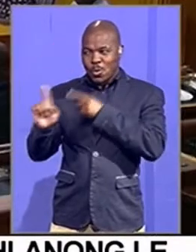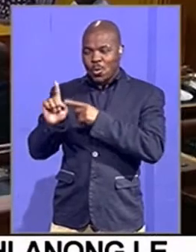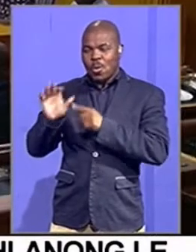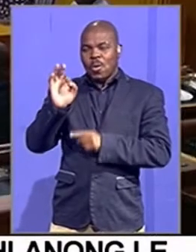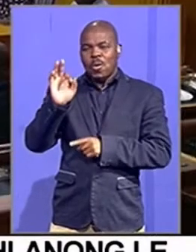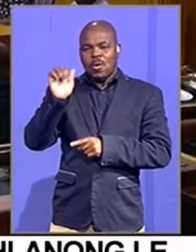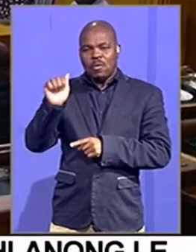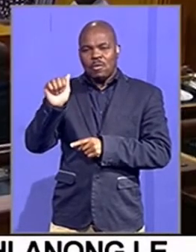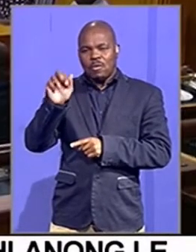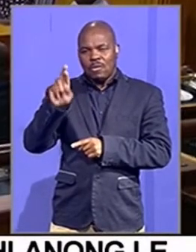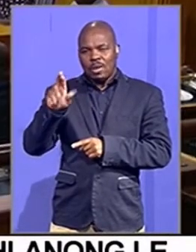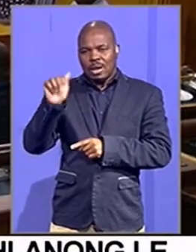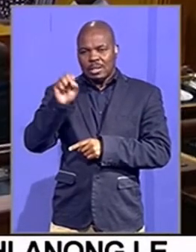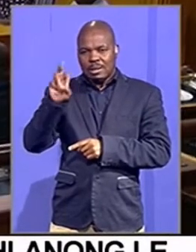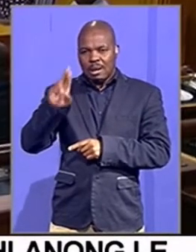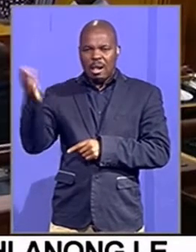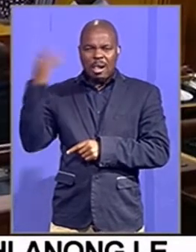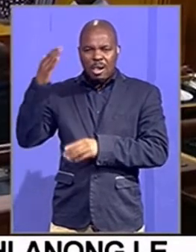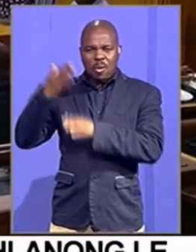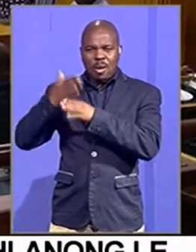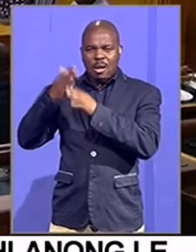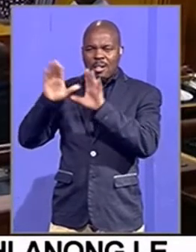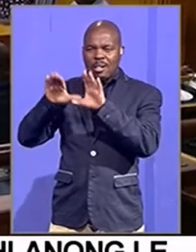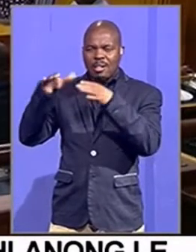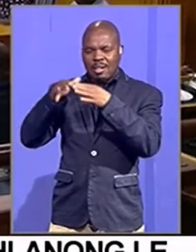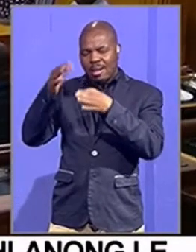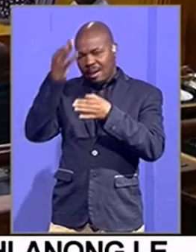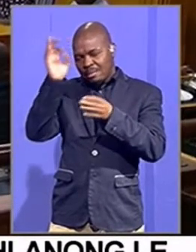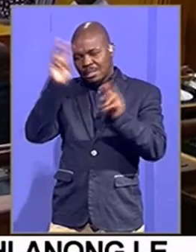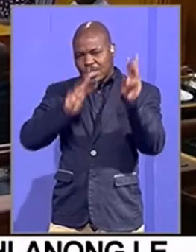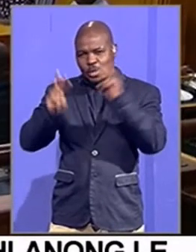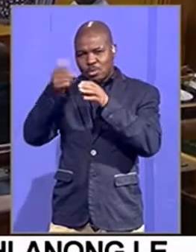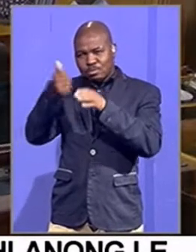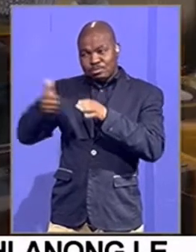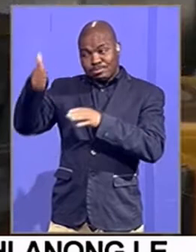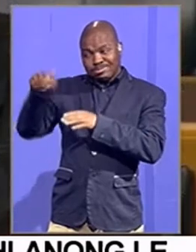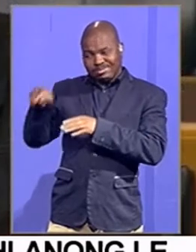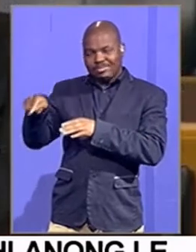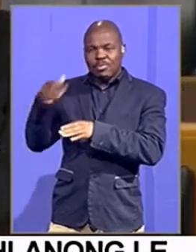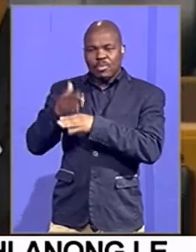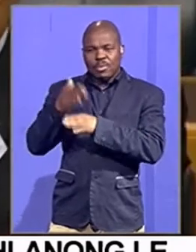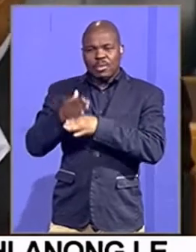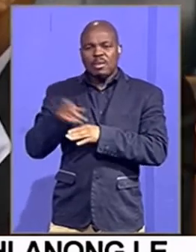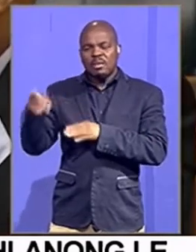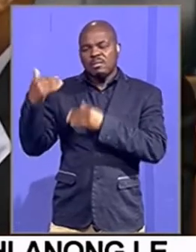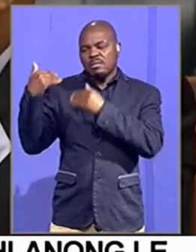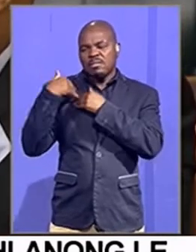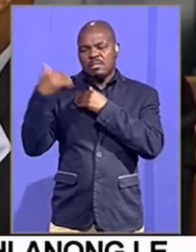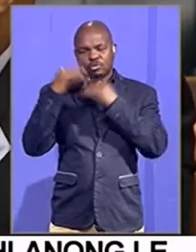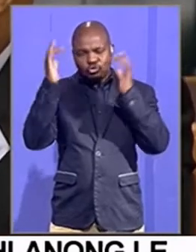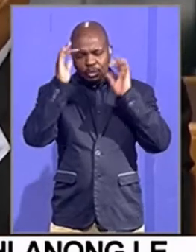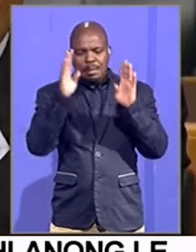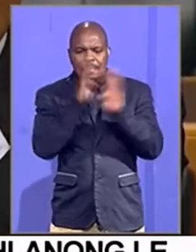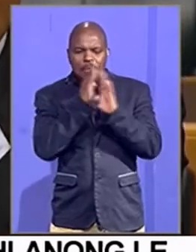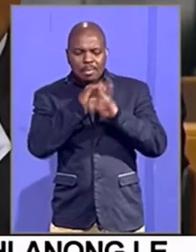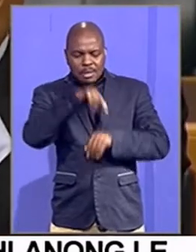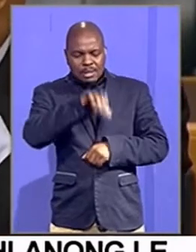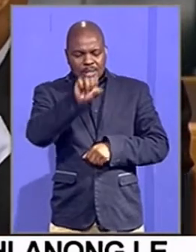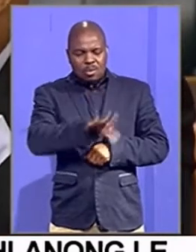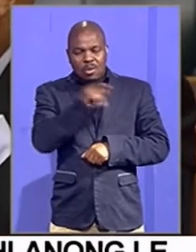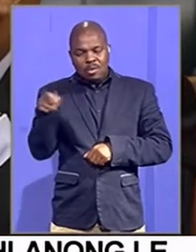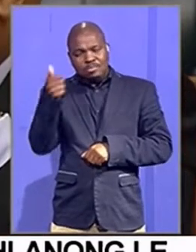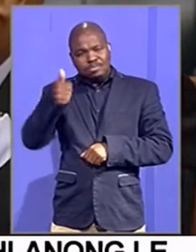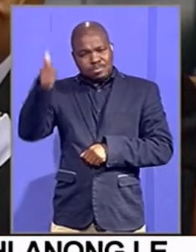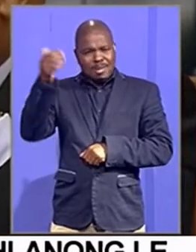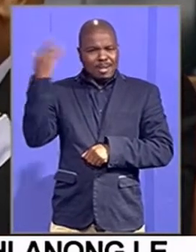le molaodi mogolo wa lekala la State Security Agency tšeo di laolang tša bohlodi diphiri ka Afrika Borwa